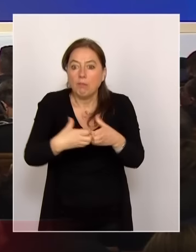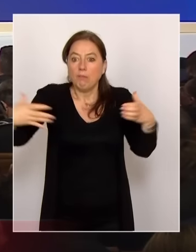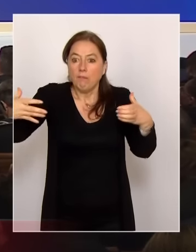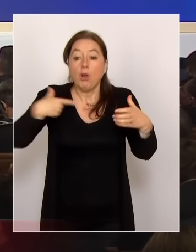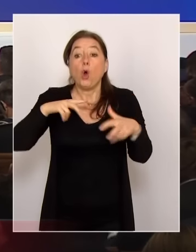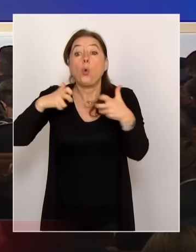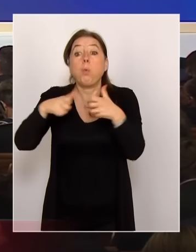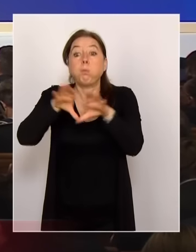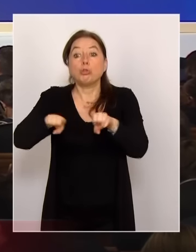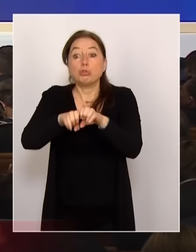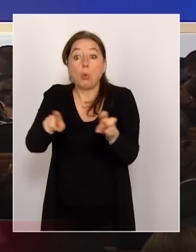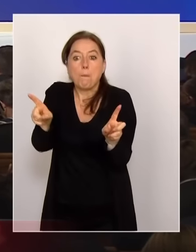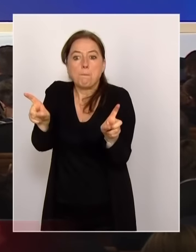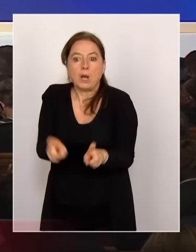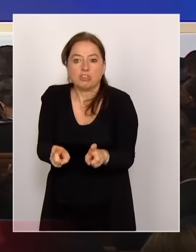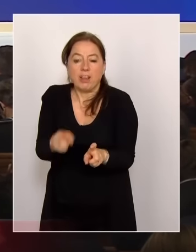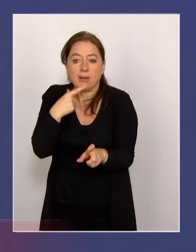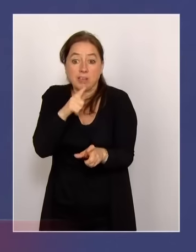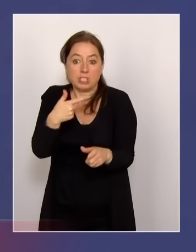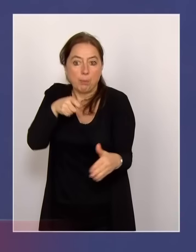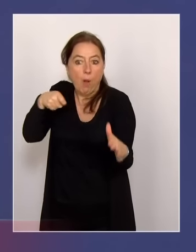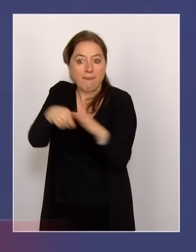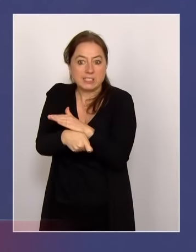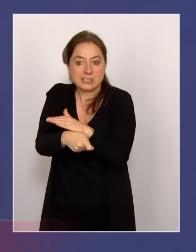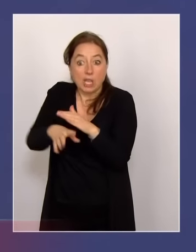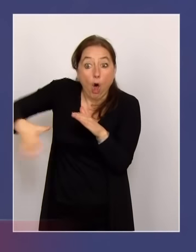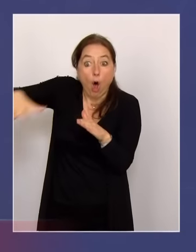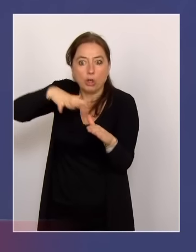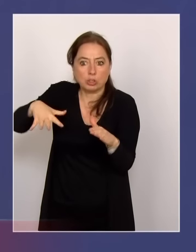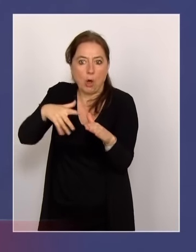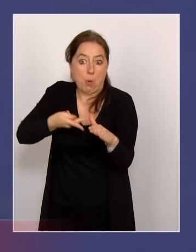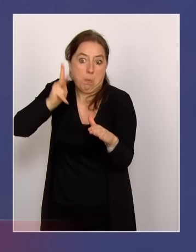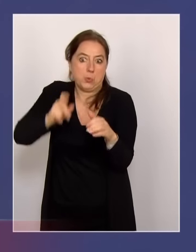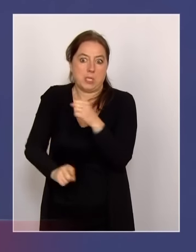plus de capacités en effet d'innovation et d'investissement et de mieux servir nos intérêts.